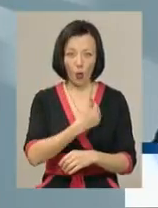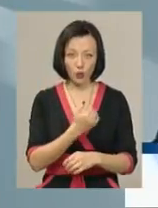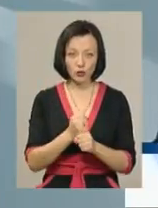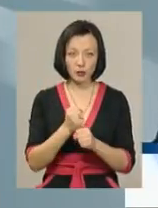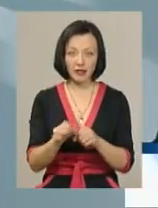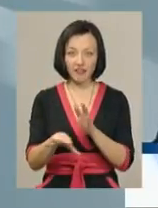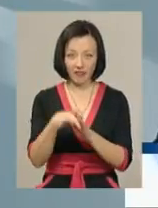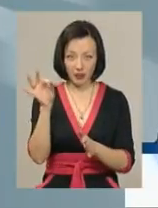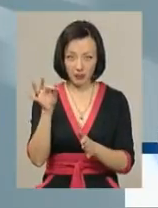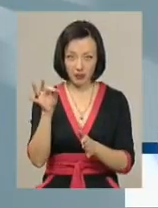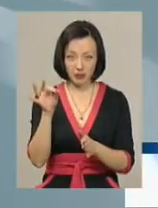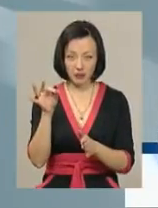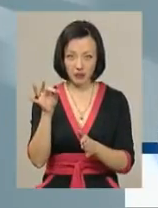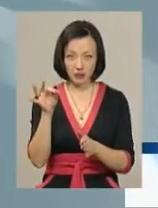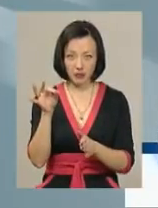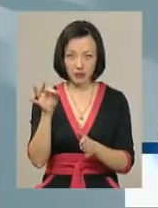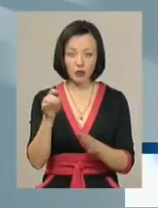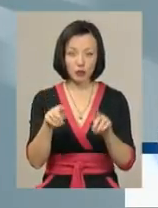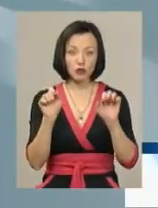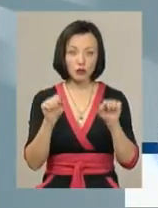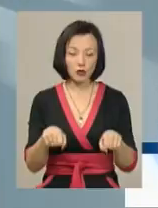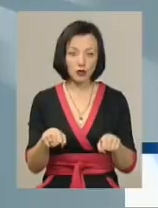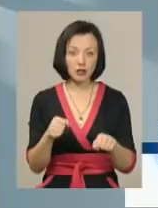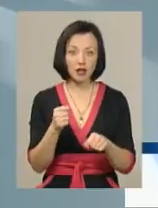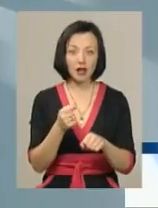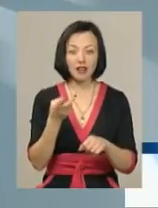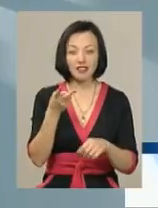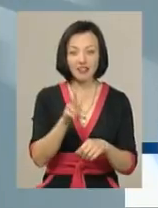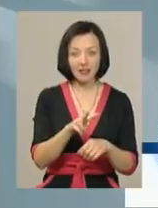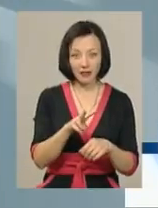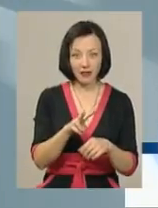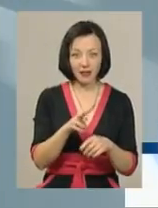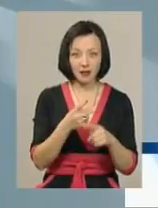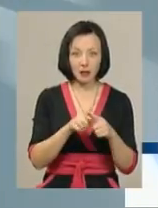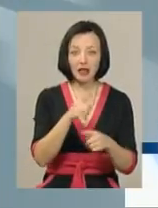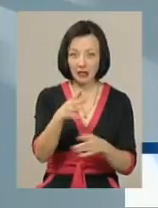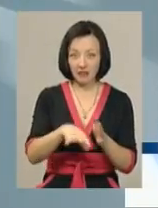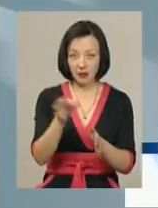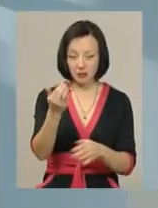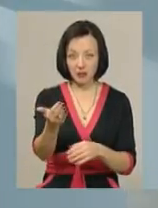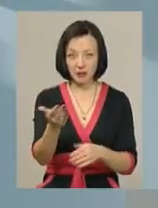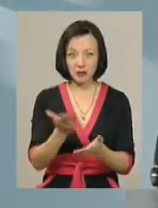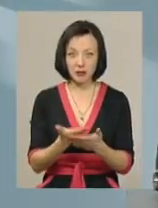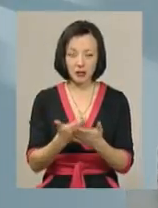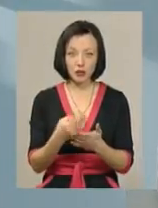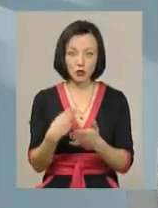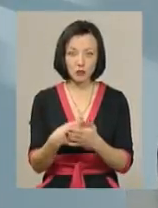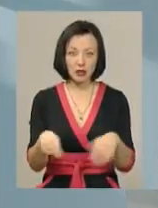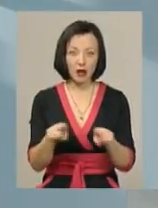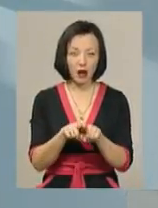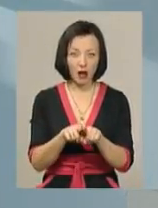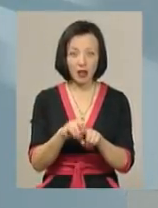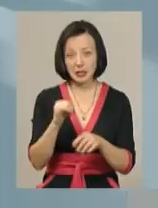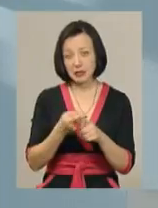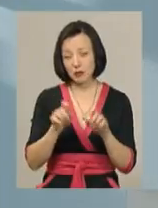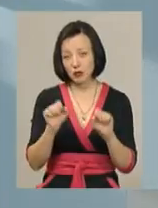зробити вибір так бо тут якраз теж можна вбити одночасно двох зайців по-перше Ну ти ж вибрав да от в тебе є наприклад сума така От